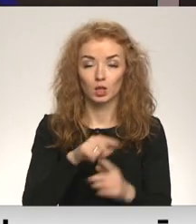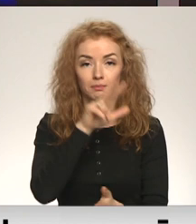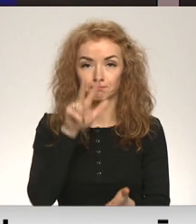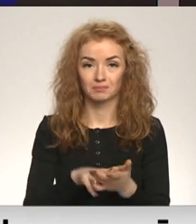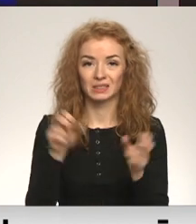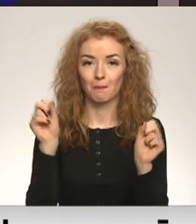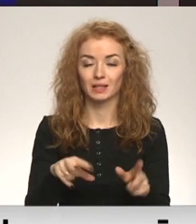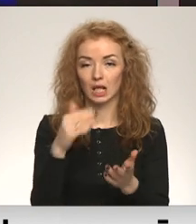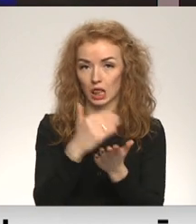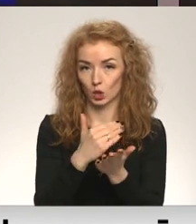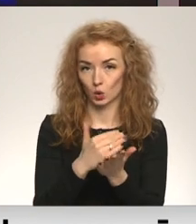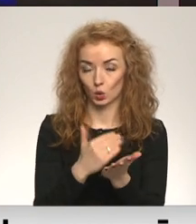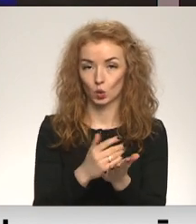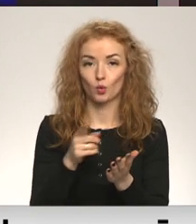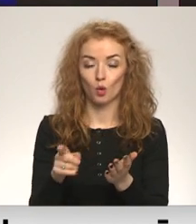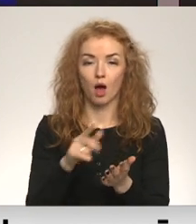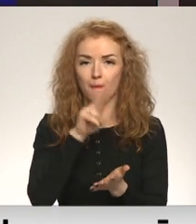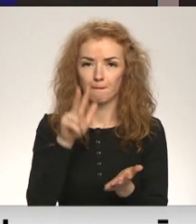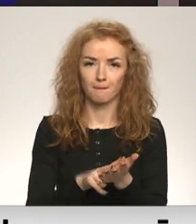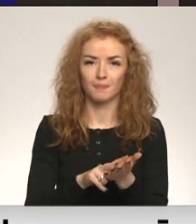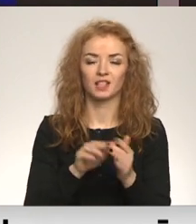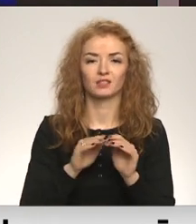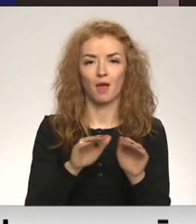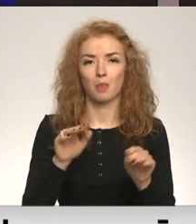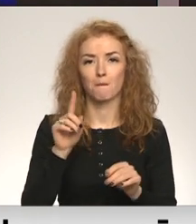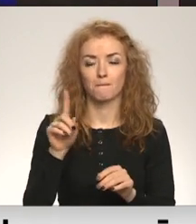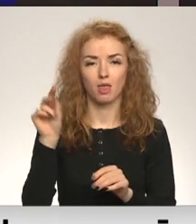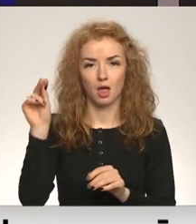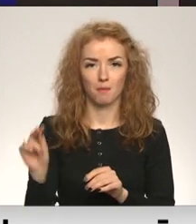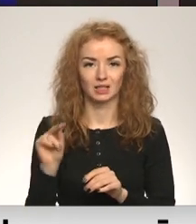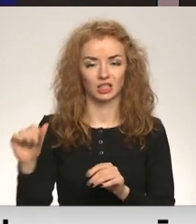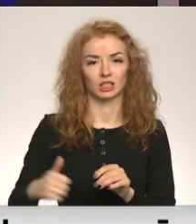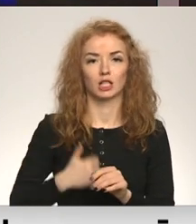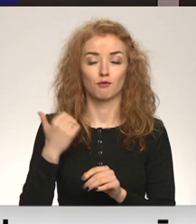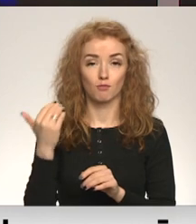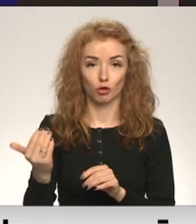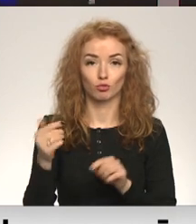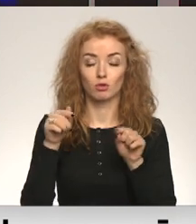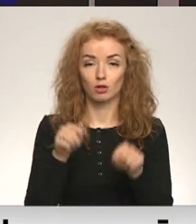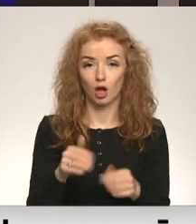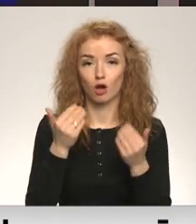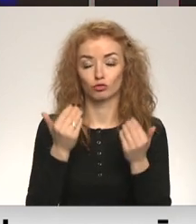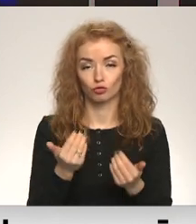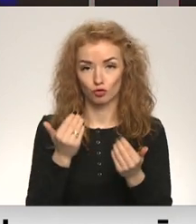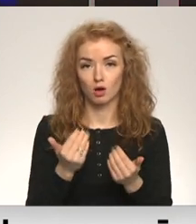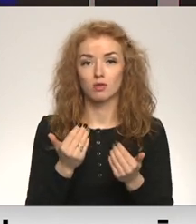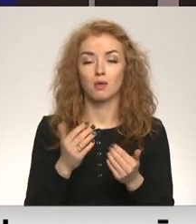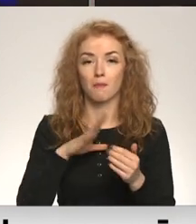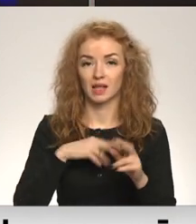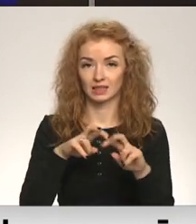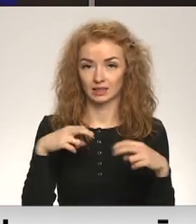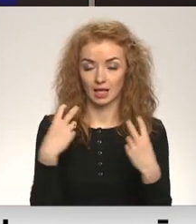speciālo likumu, kas nostiprinātu Svētā Pētera baznīcas īpašumtiesības. To šodien pēc Saeimas Izglītības, kultūras un zinātnes komisijas